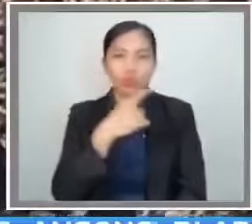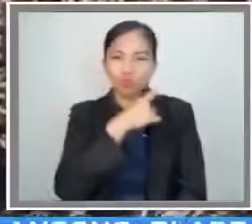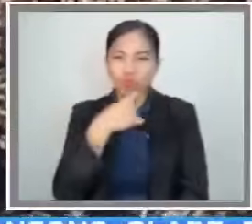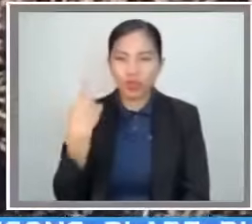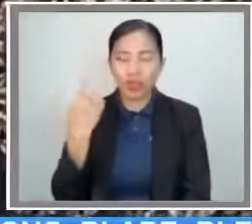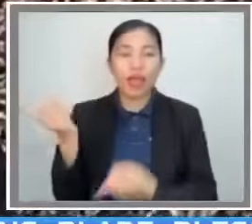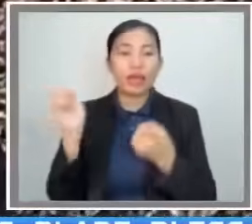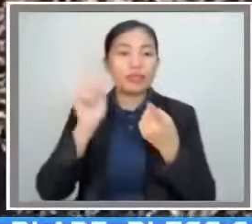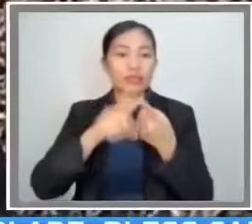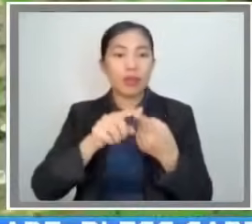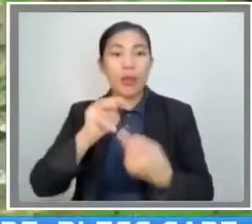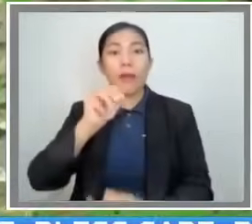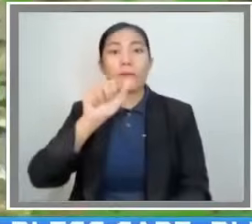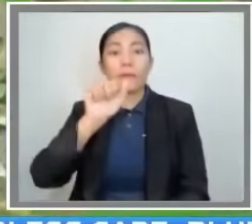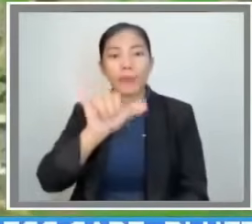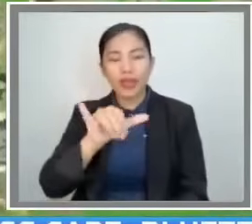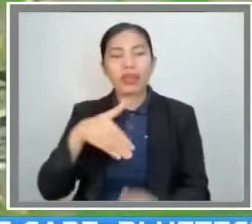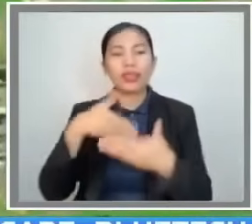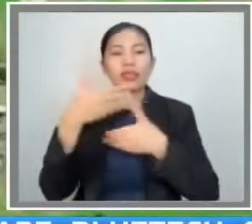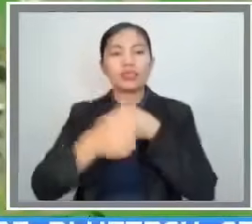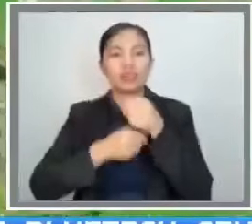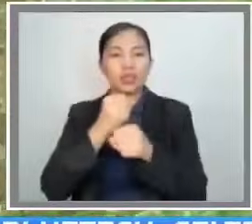sa epekto ng El Niño.